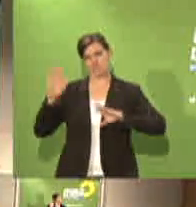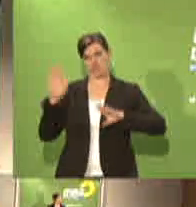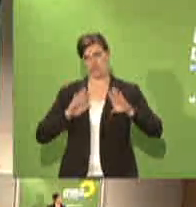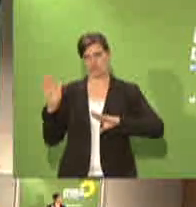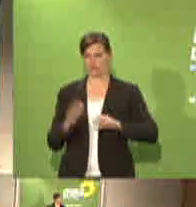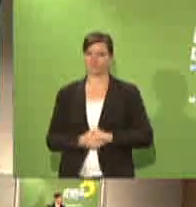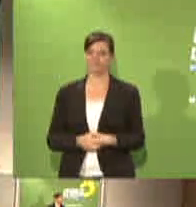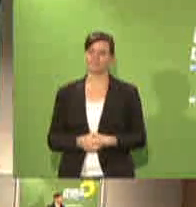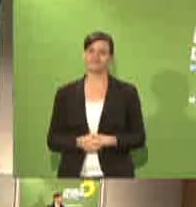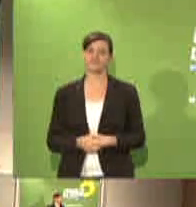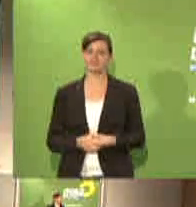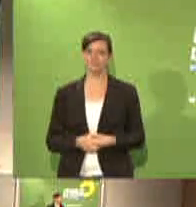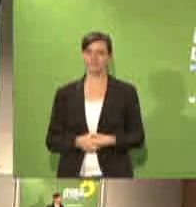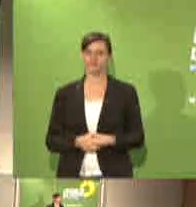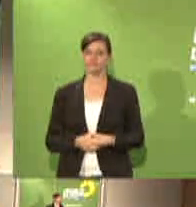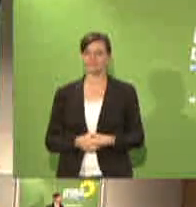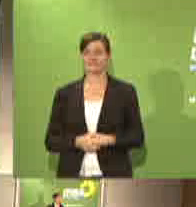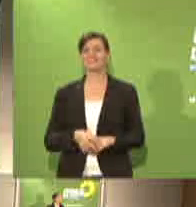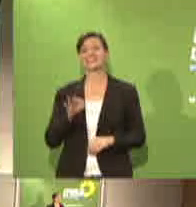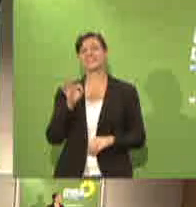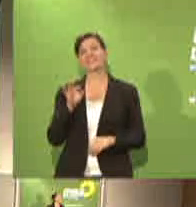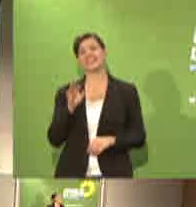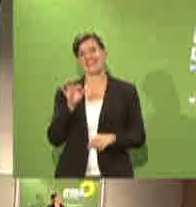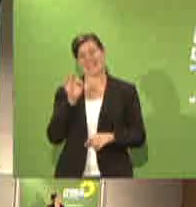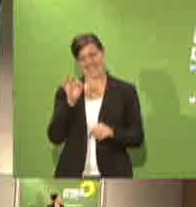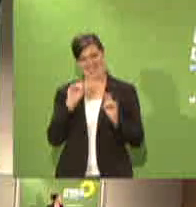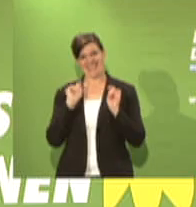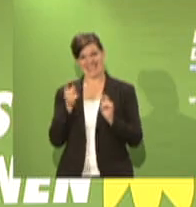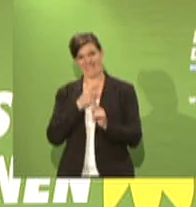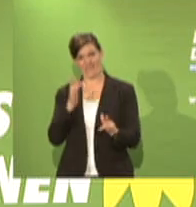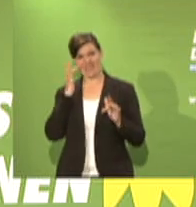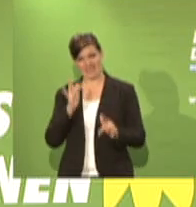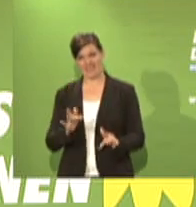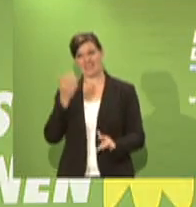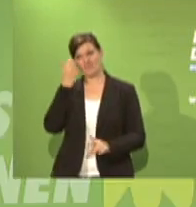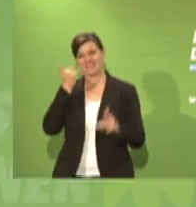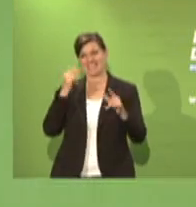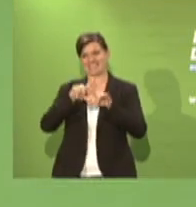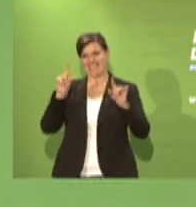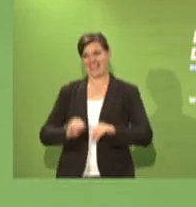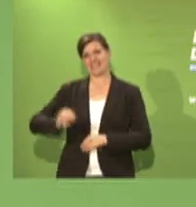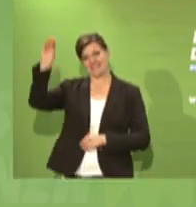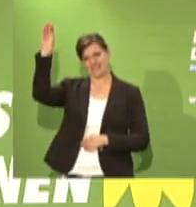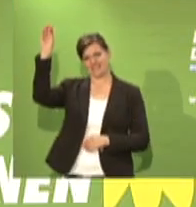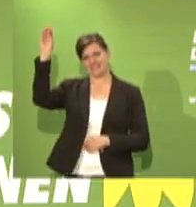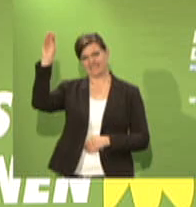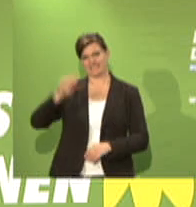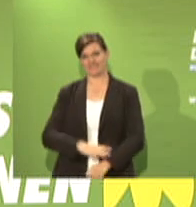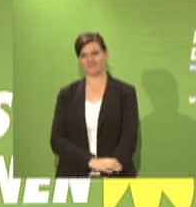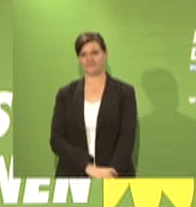kommen können. Wer für diesen Antrag ist, den bitte ich jetzt um das Kartenzeichen.